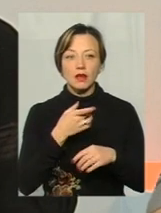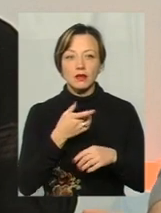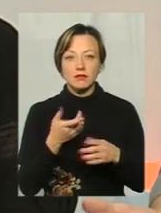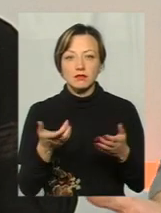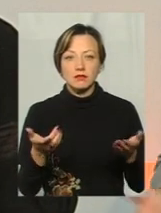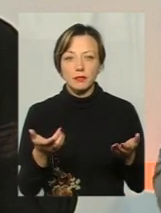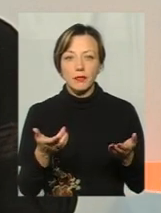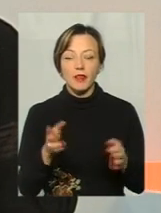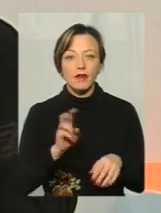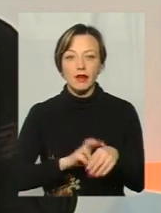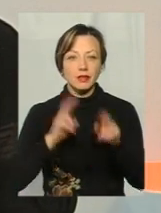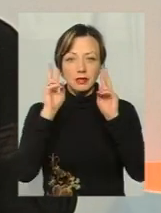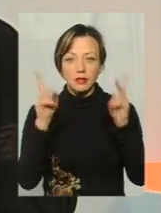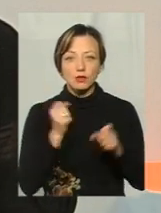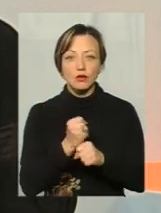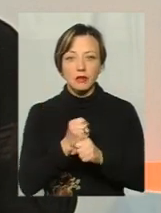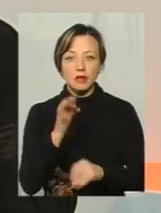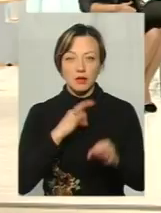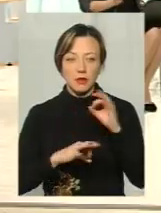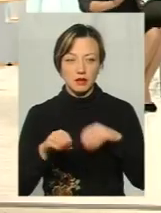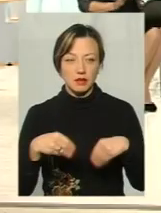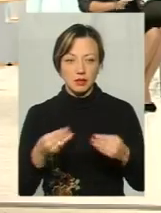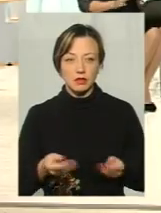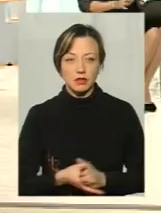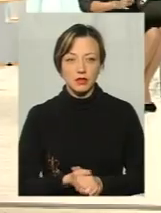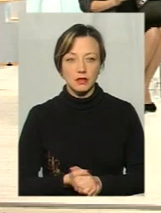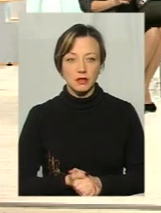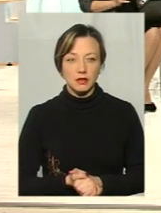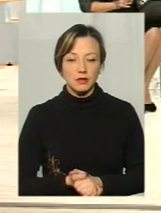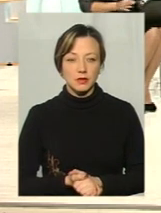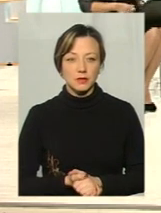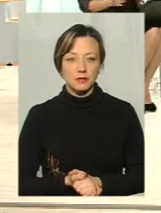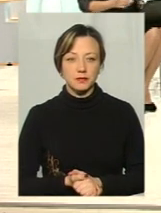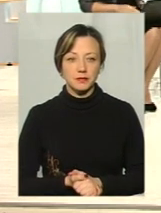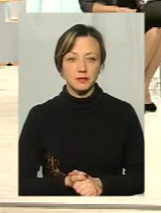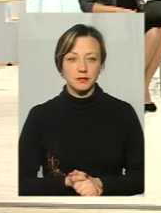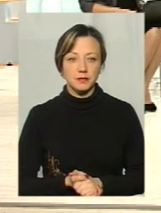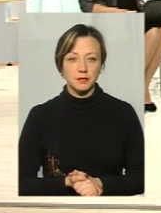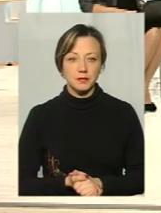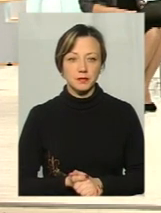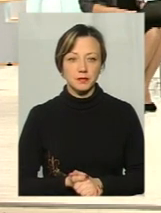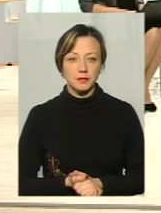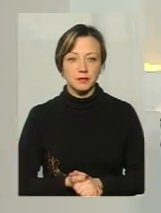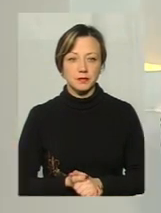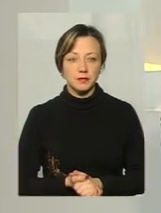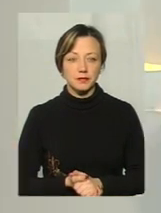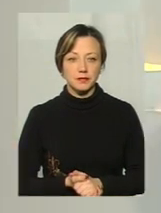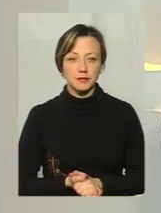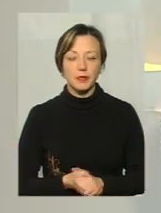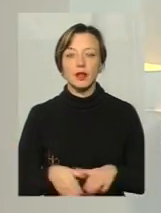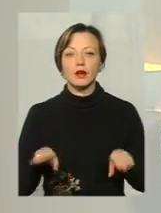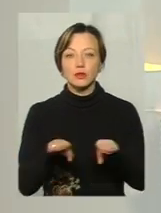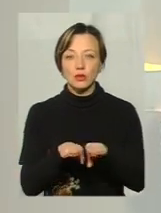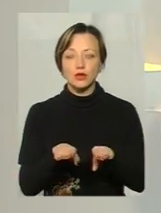вибачте, а доктор не знає, що робити, які таблетки назначати. Потрібен терапевт. Насправді, схожу думку має і все ж таки